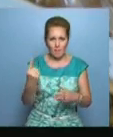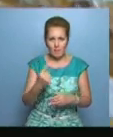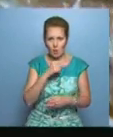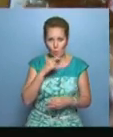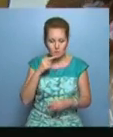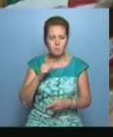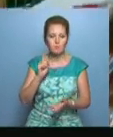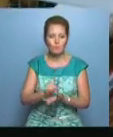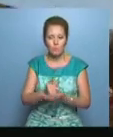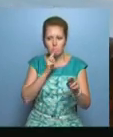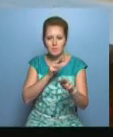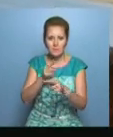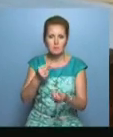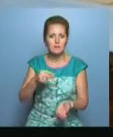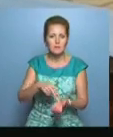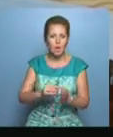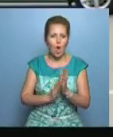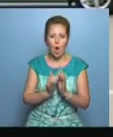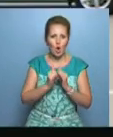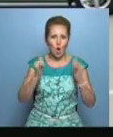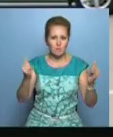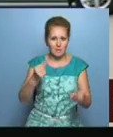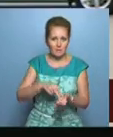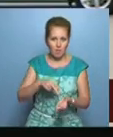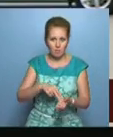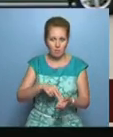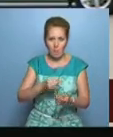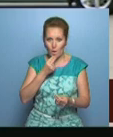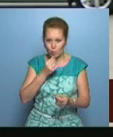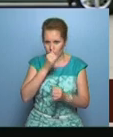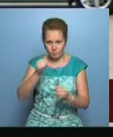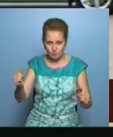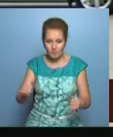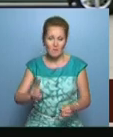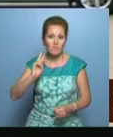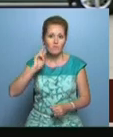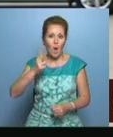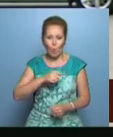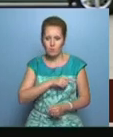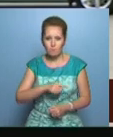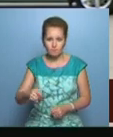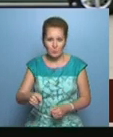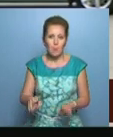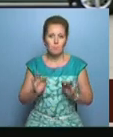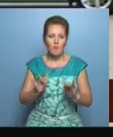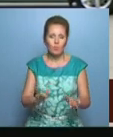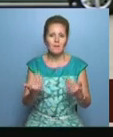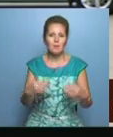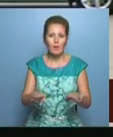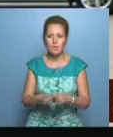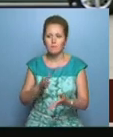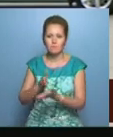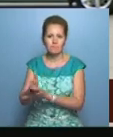рост цен на продукты первой необходимости. Ну, наверное, два года это как минимум. Проводятся вот такие рейды для того,